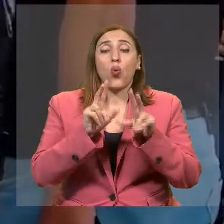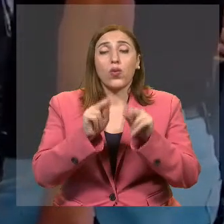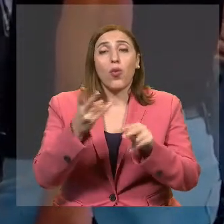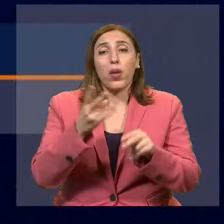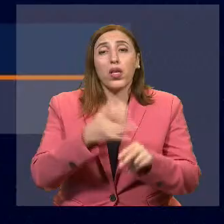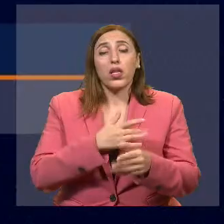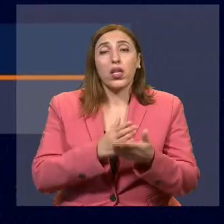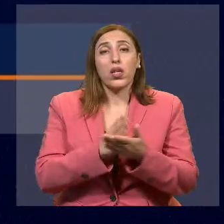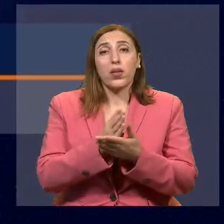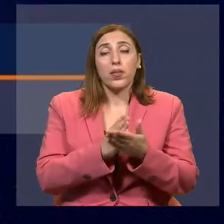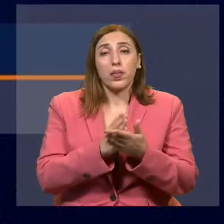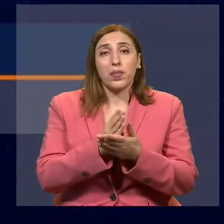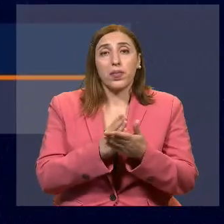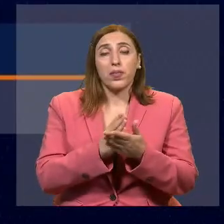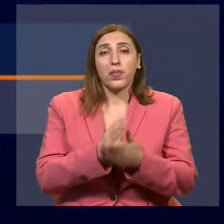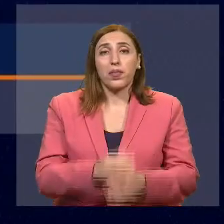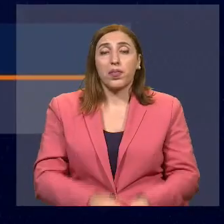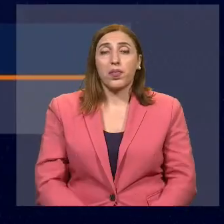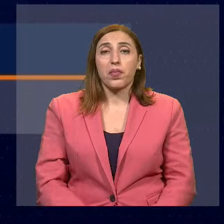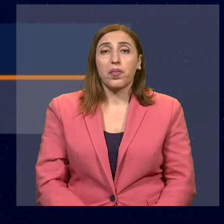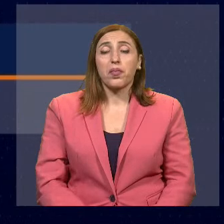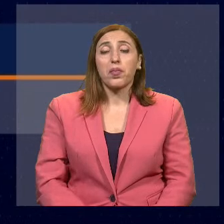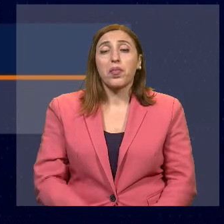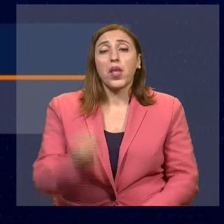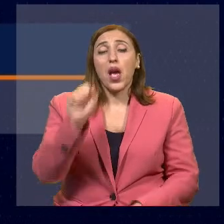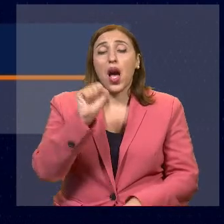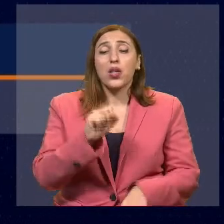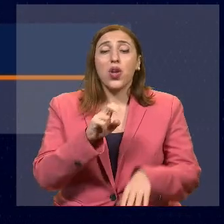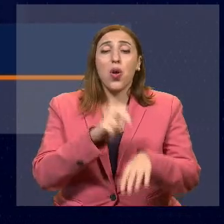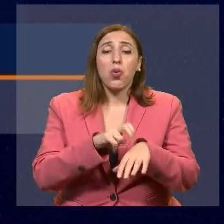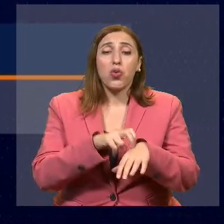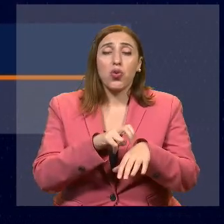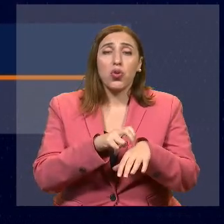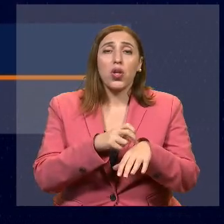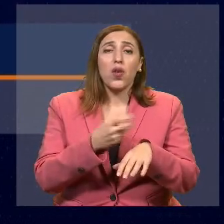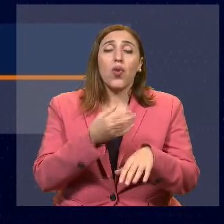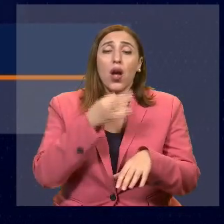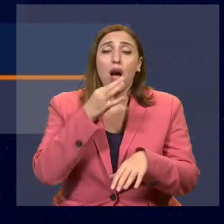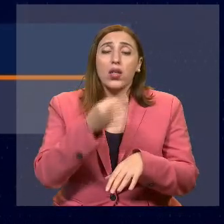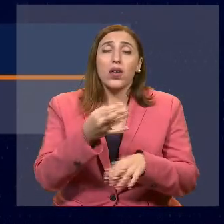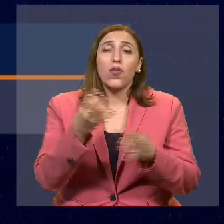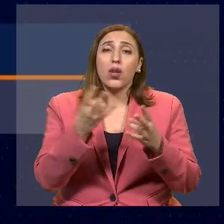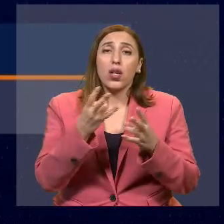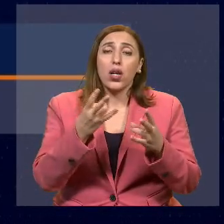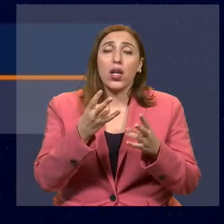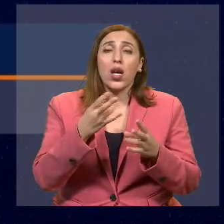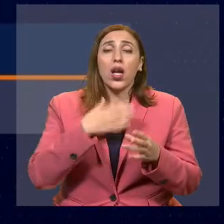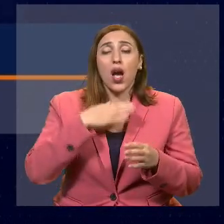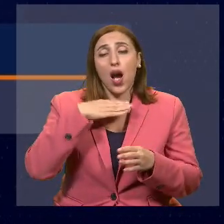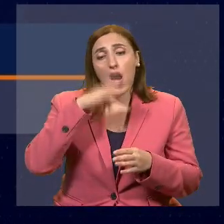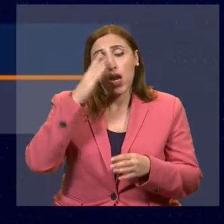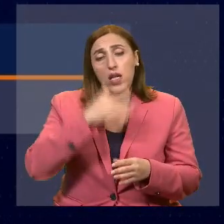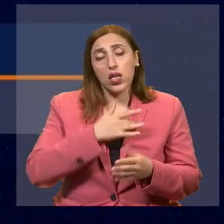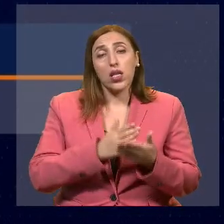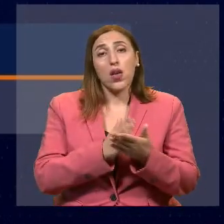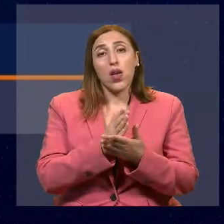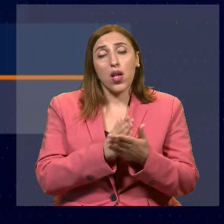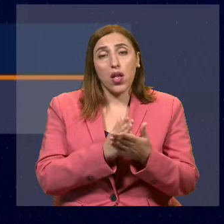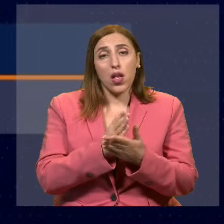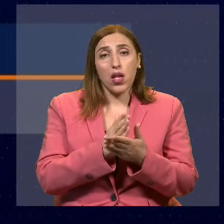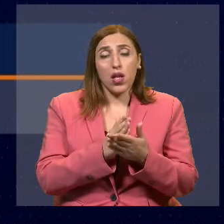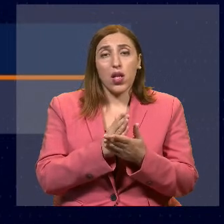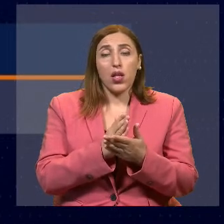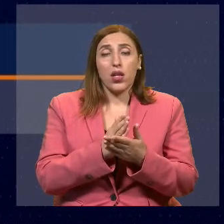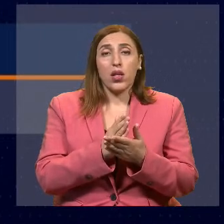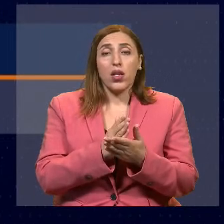անել։ Դիագնոզով գալիս էր, որ վիրահատվեց, Ստեփանակերտում ասել էին, որ պետք է անհապաղ վիրահատվեց, դա համարել